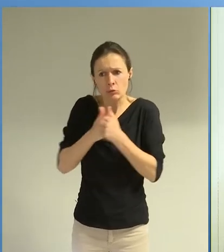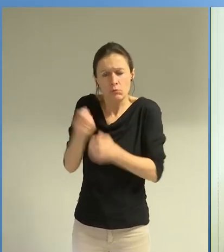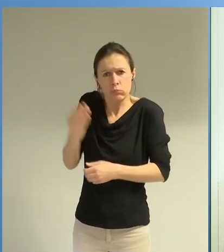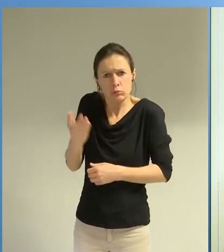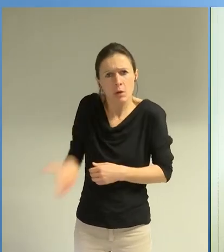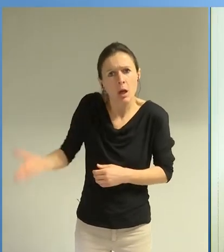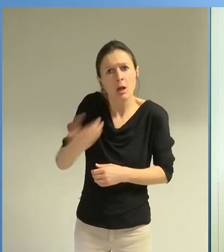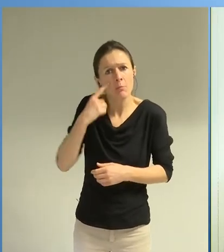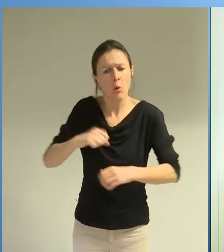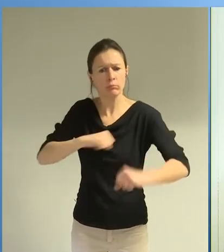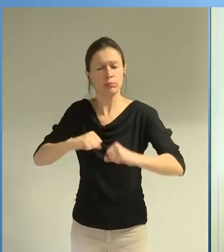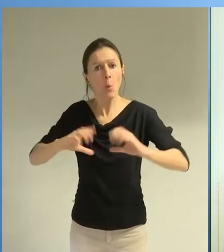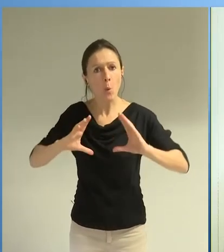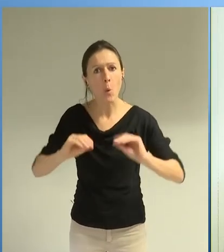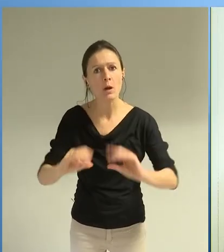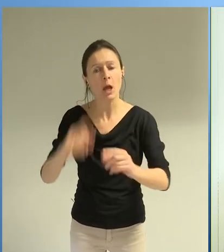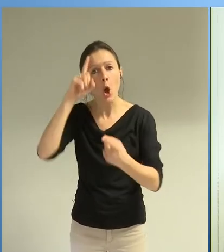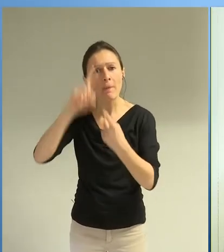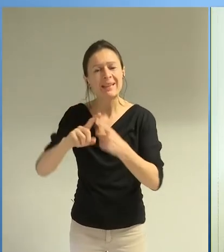ville je vous remercie